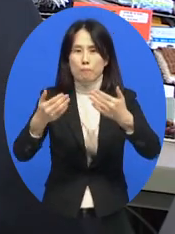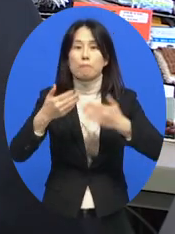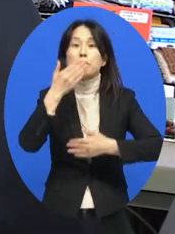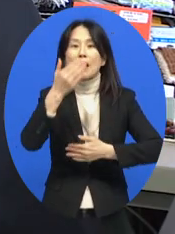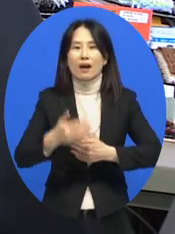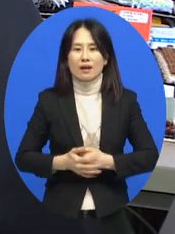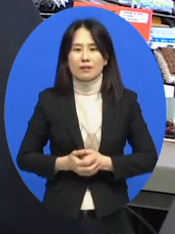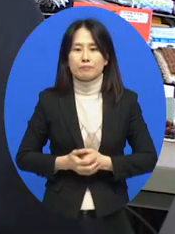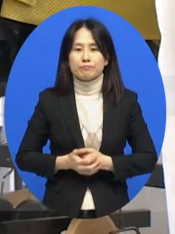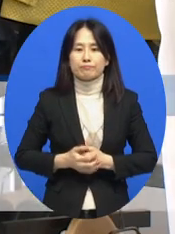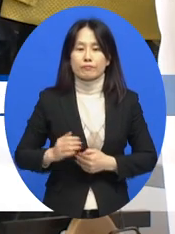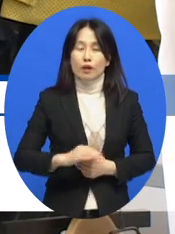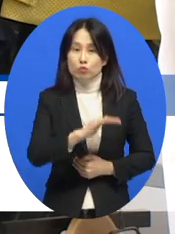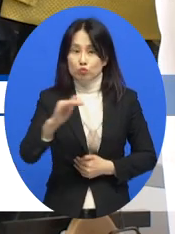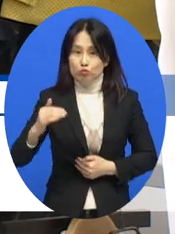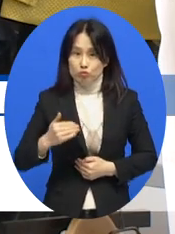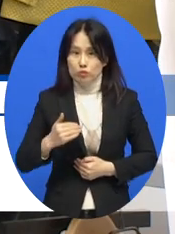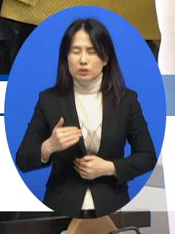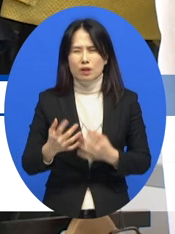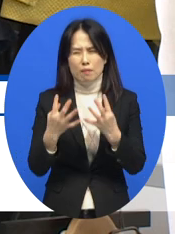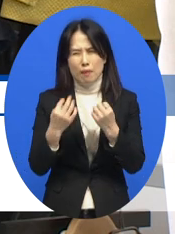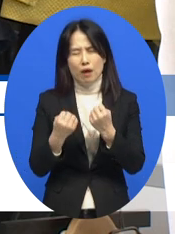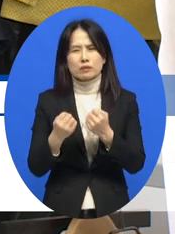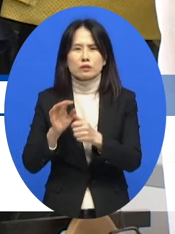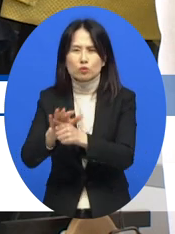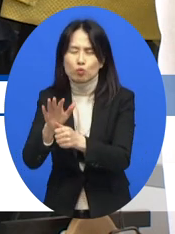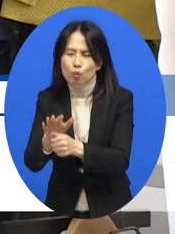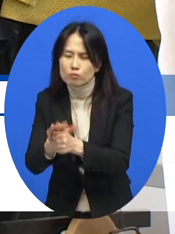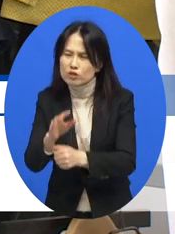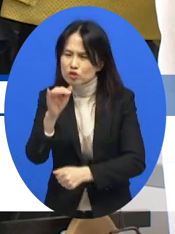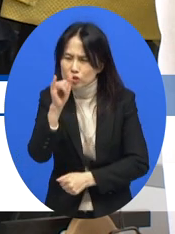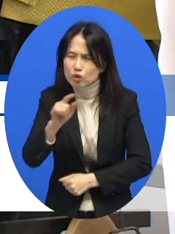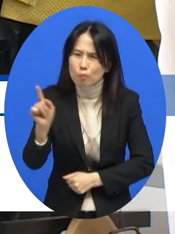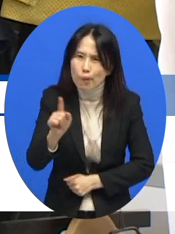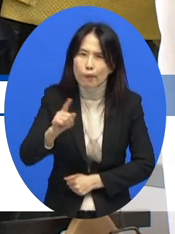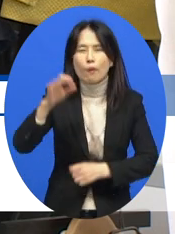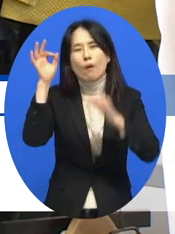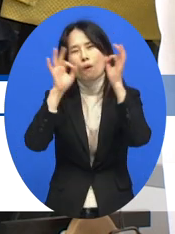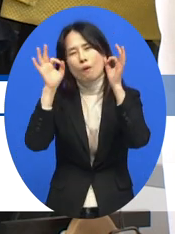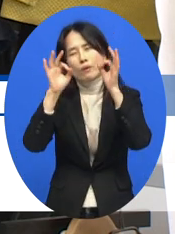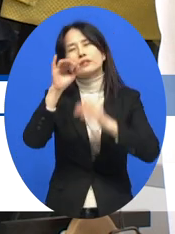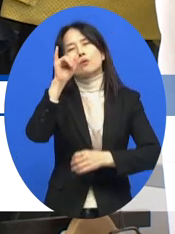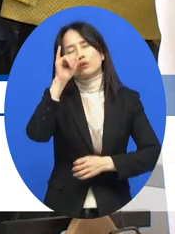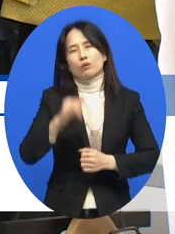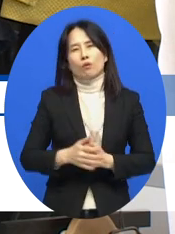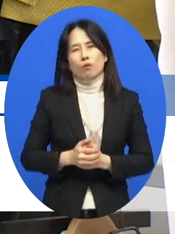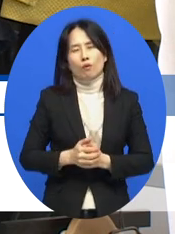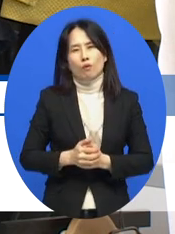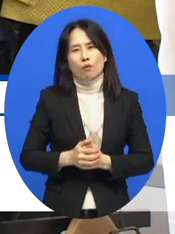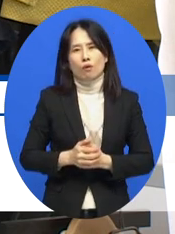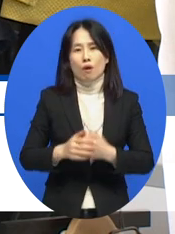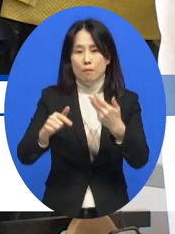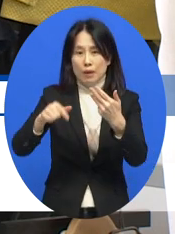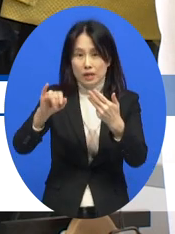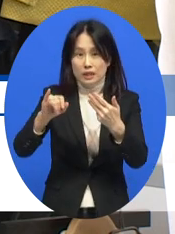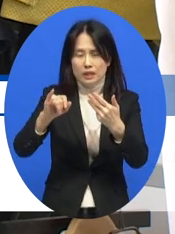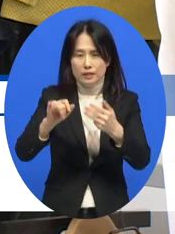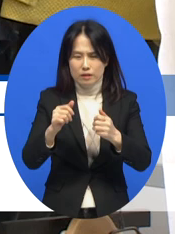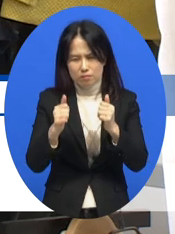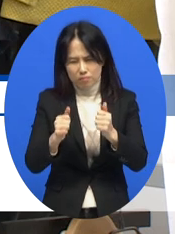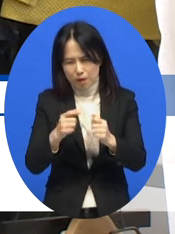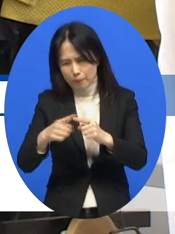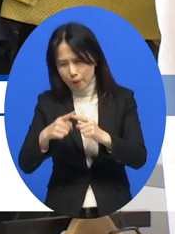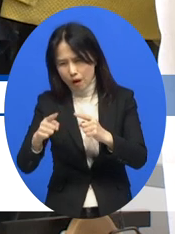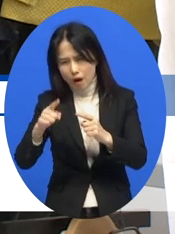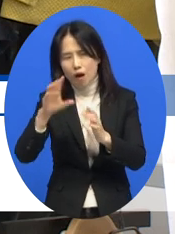있습니다 그래서 저희가 그렇게 많은 도움을 더 드릴 수 있는 것을 찾고자 이제 8기 이제 입주